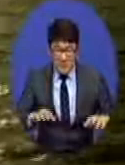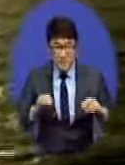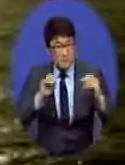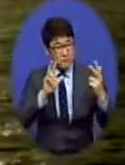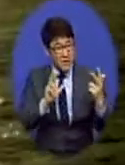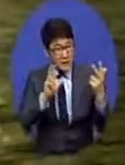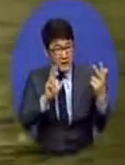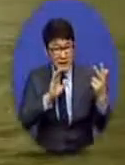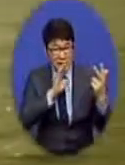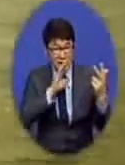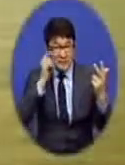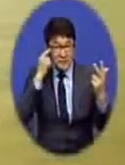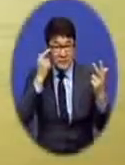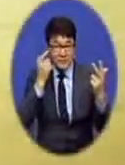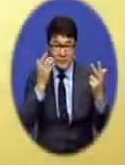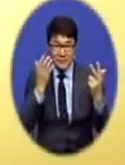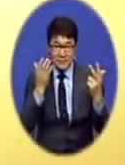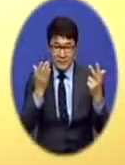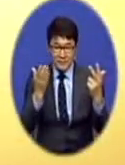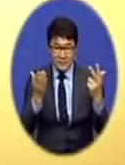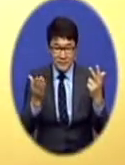허무한 맹서였나